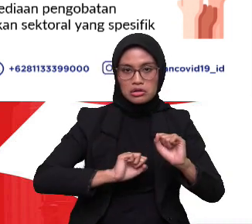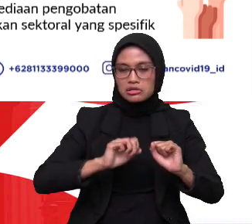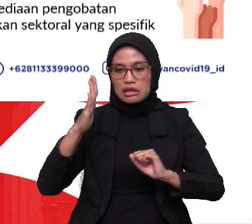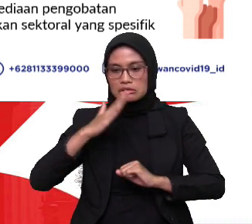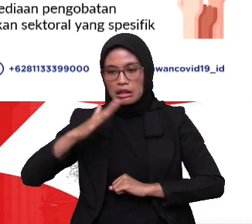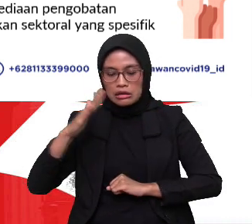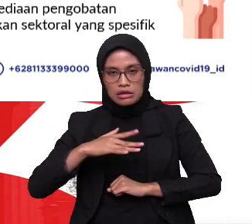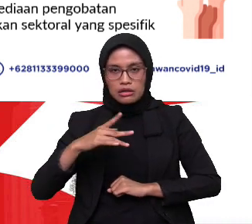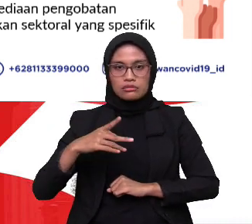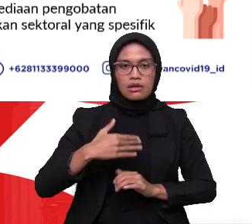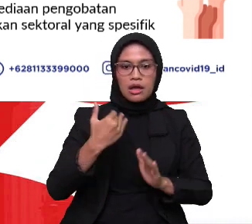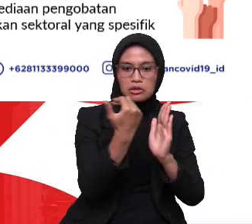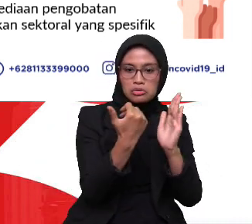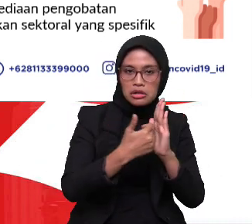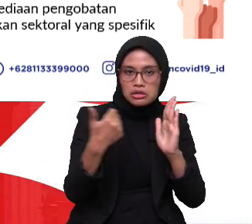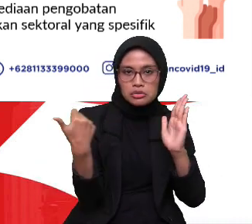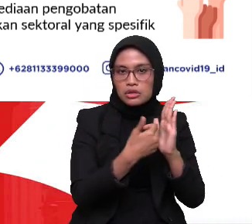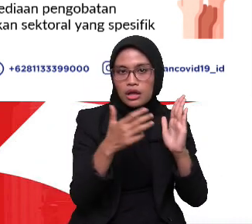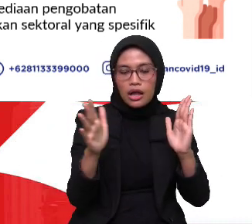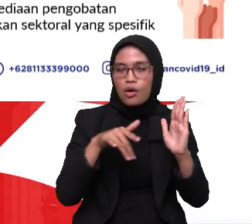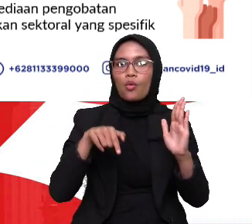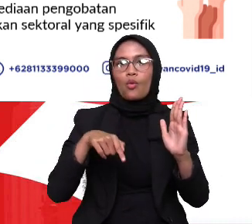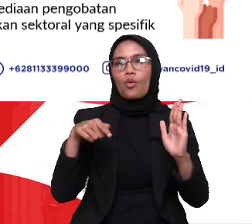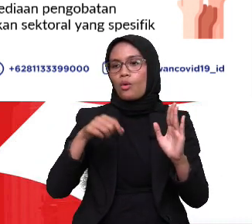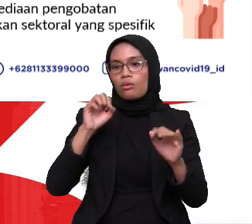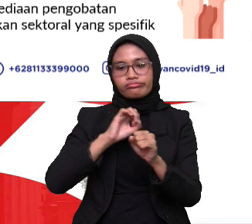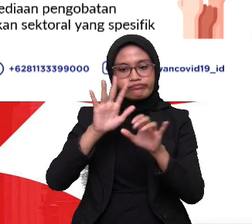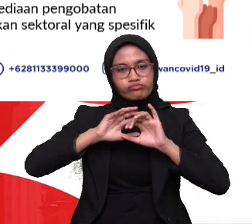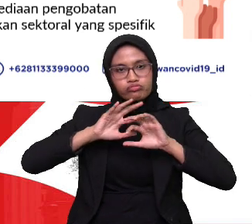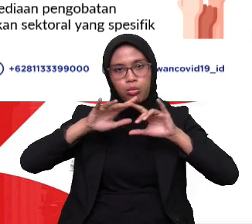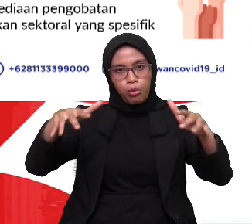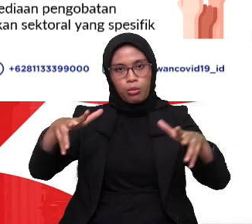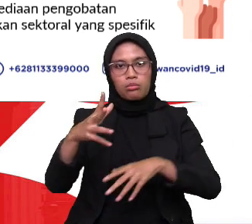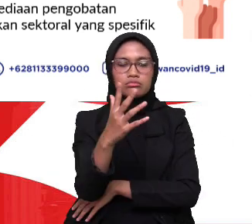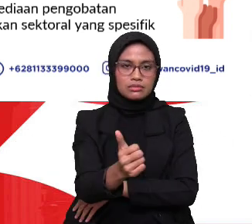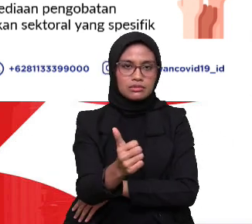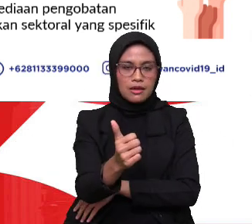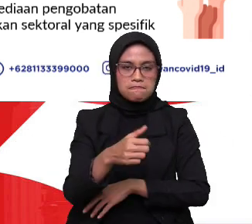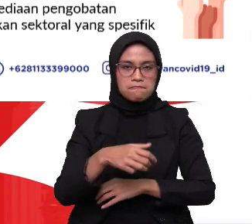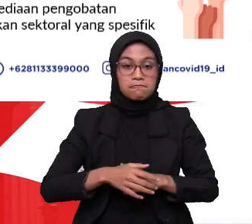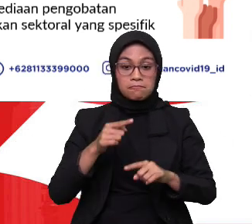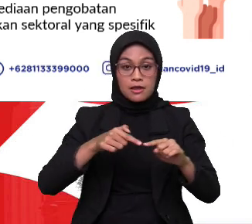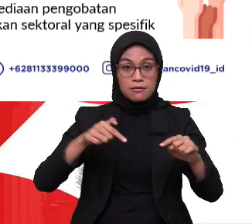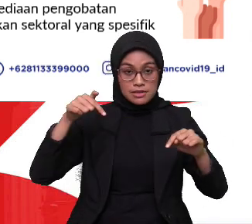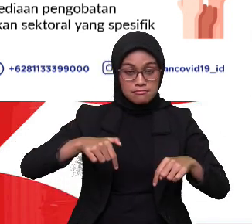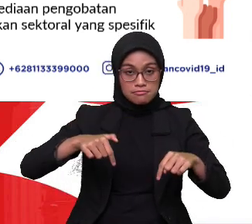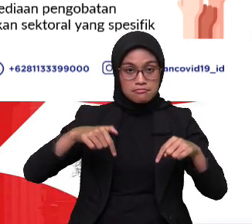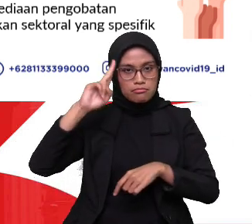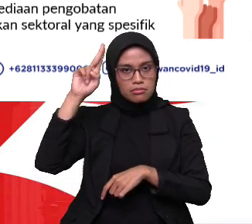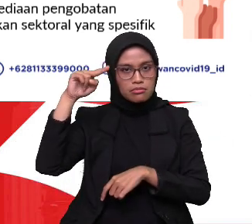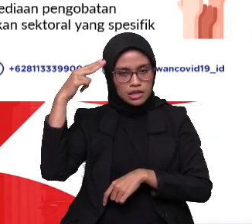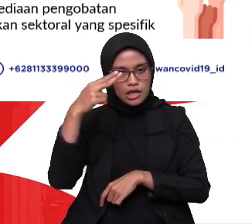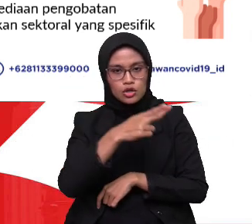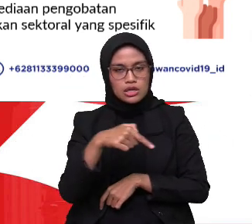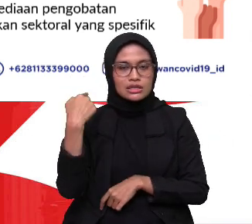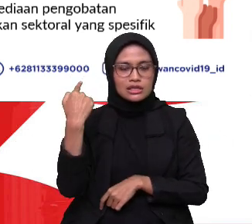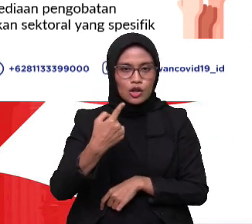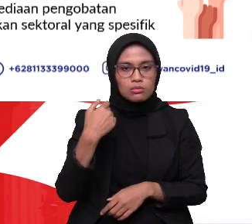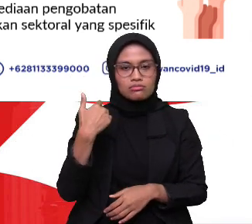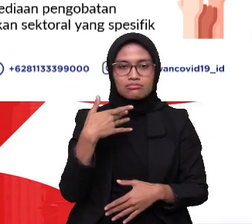kawasan namun sebagaimana yang selalu disampaikan bahwa pemerintah Indonesia selalu berusaha adaptif